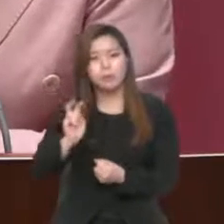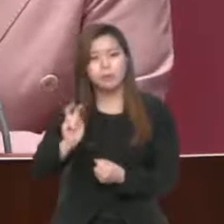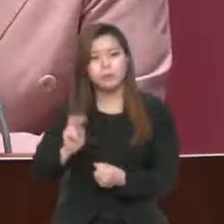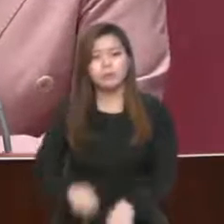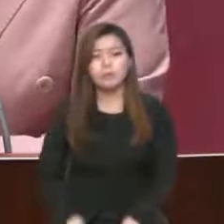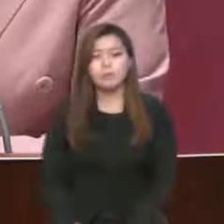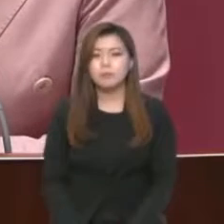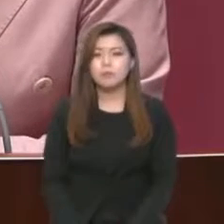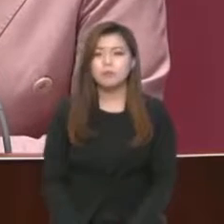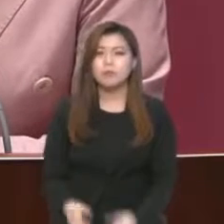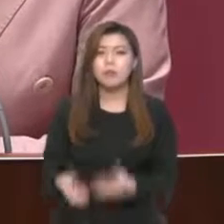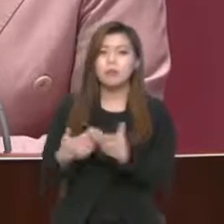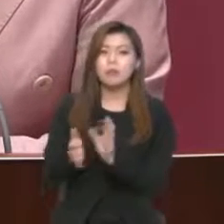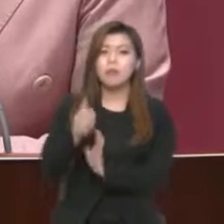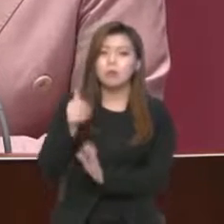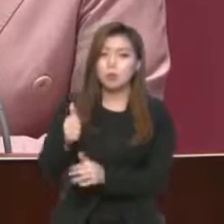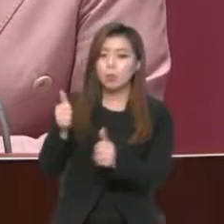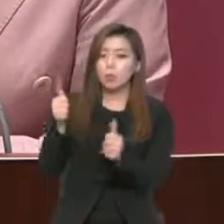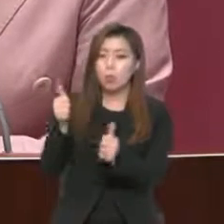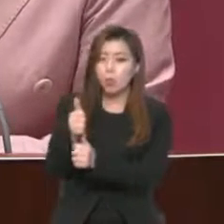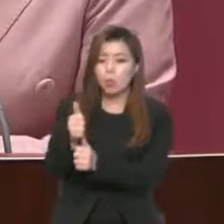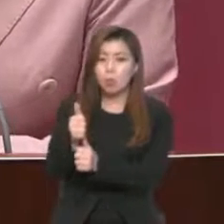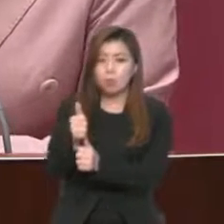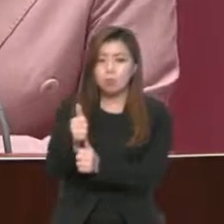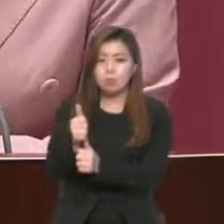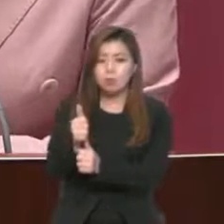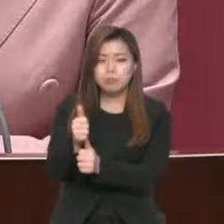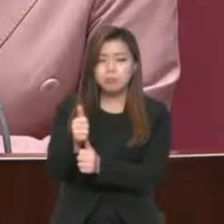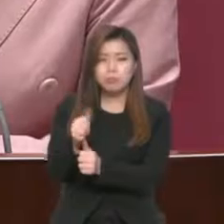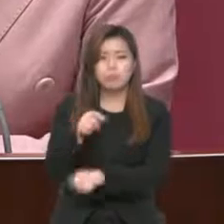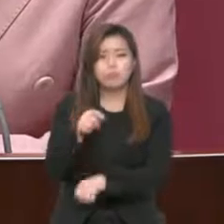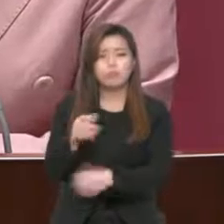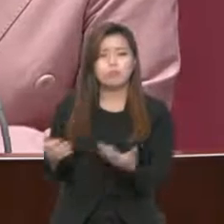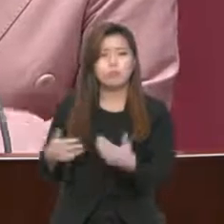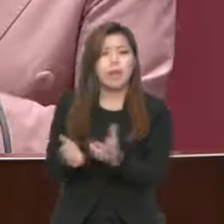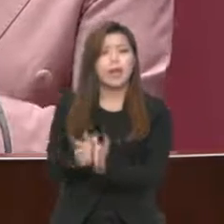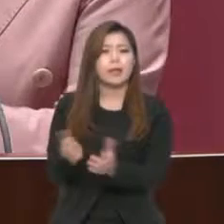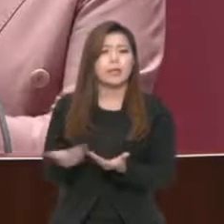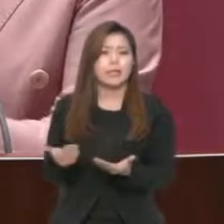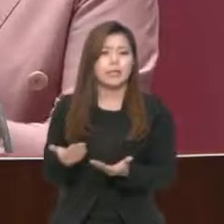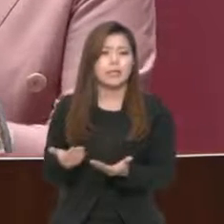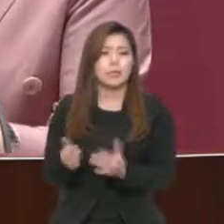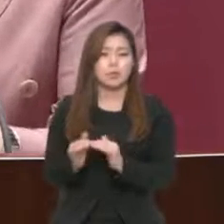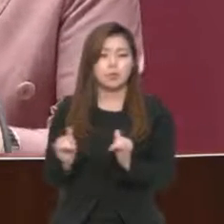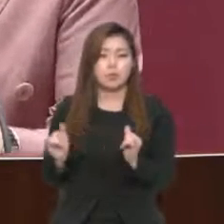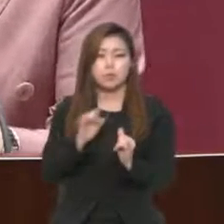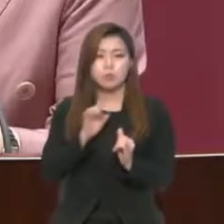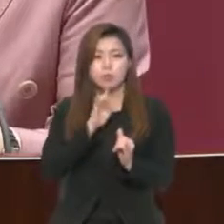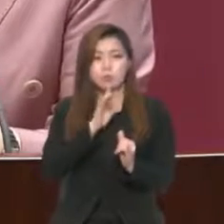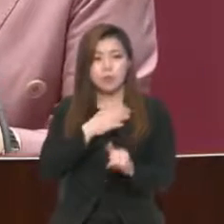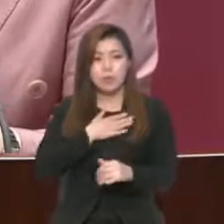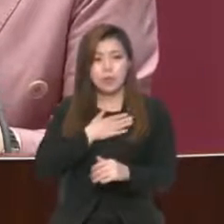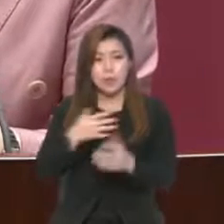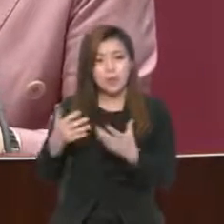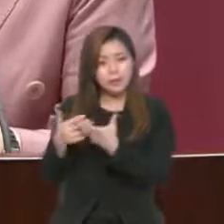보좌하는 사람들은 당직자들이고요. 그 당대표를 제가